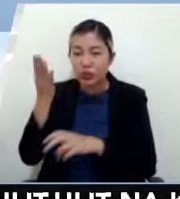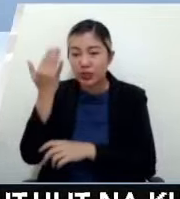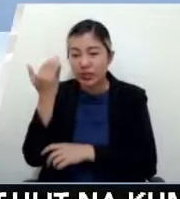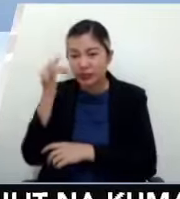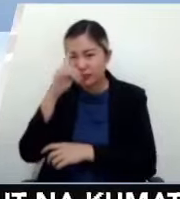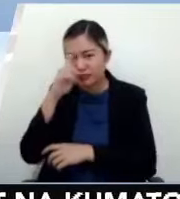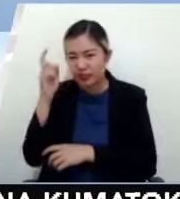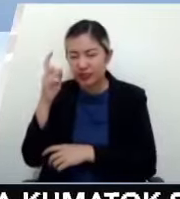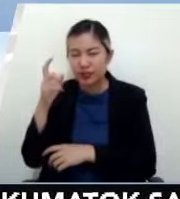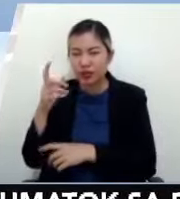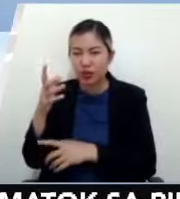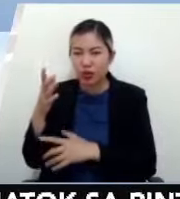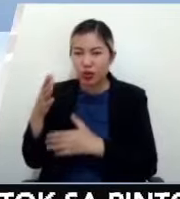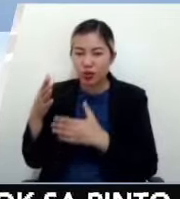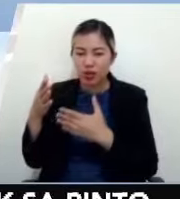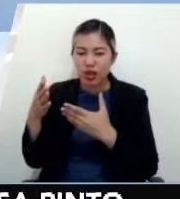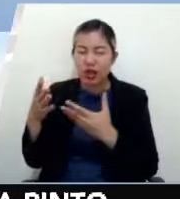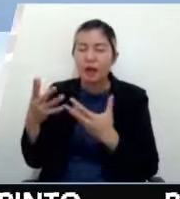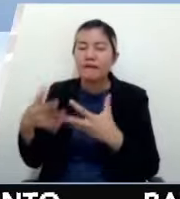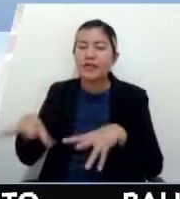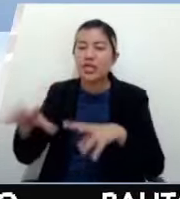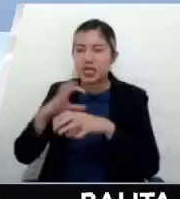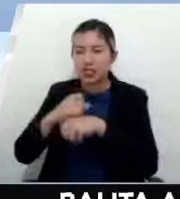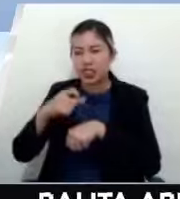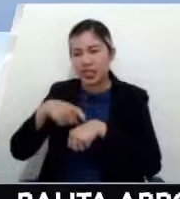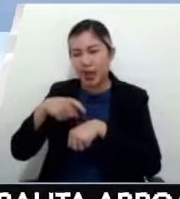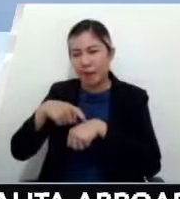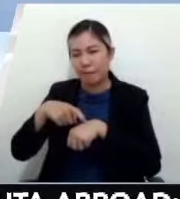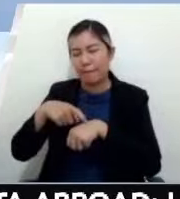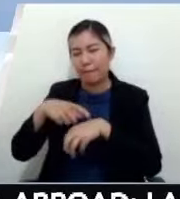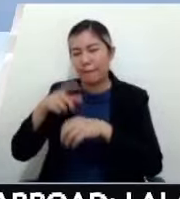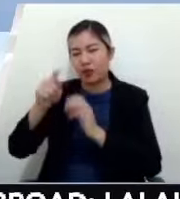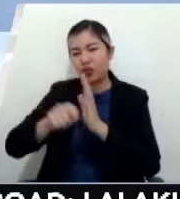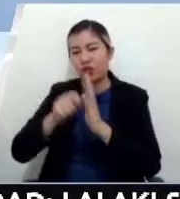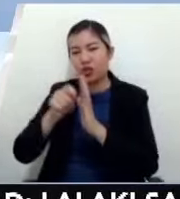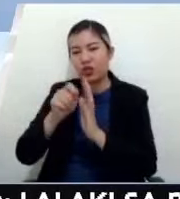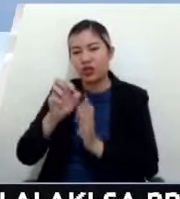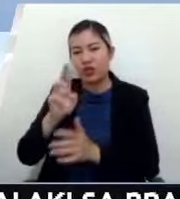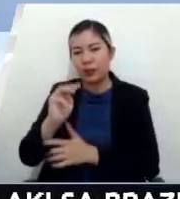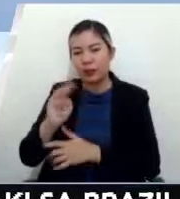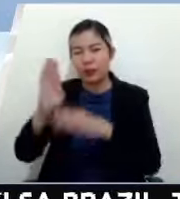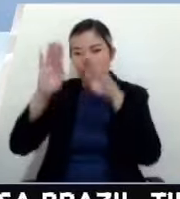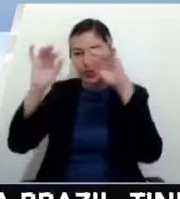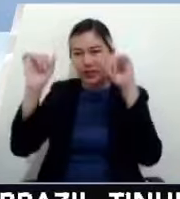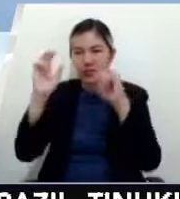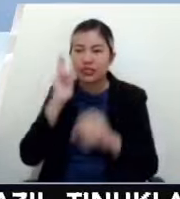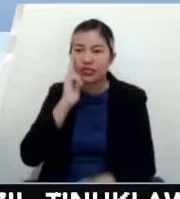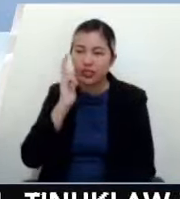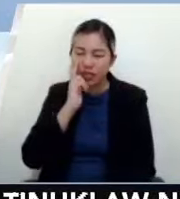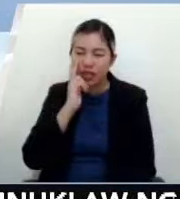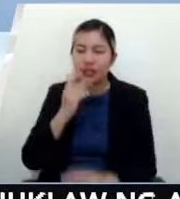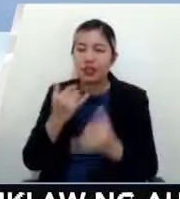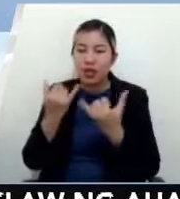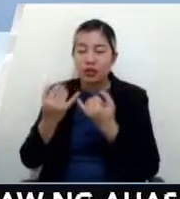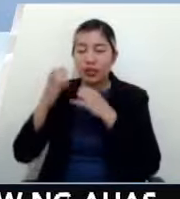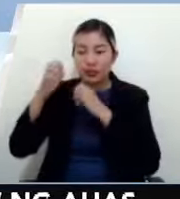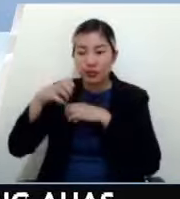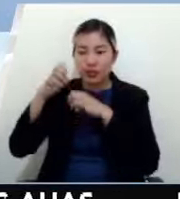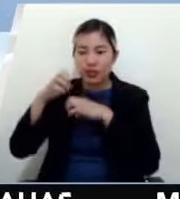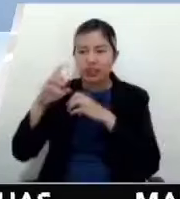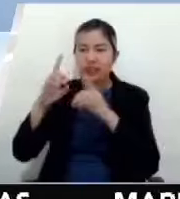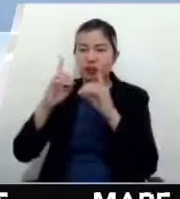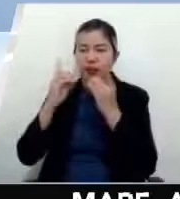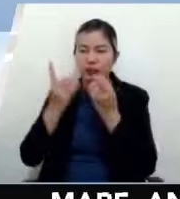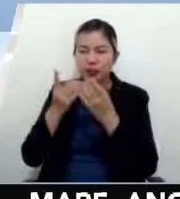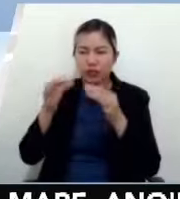pagtatapos ng administrasyon ni Presidente Duterte kaya inaasahan namin na ang Department of justice at ang iba pang